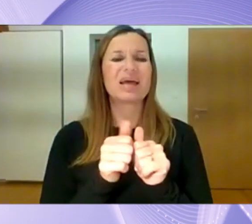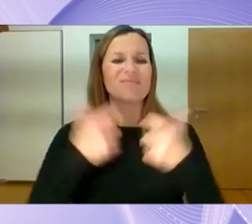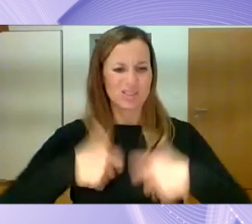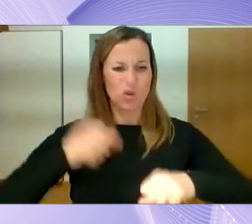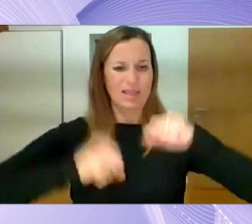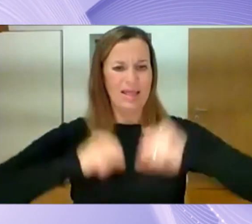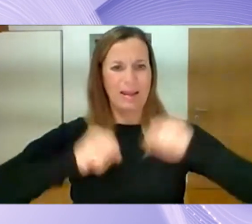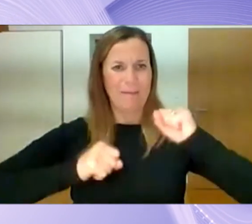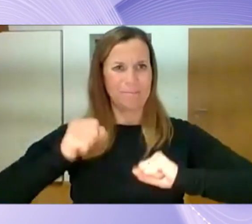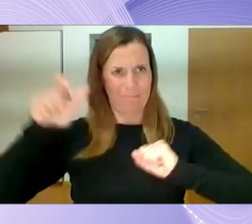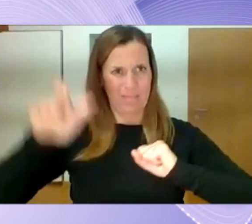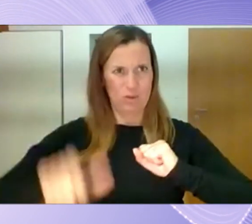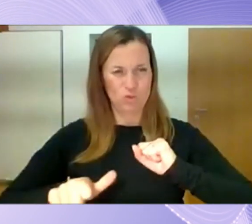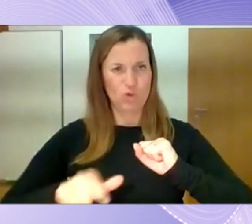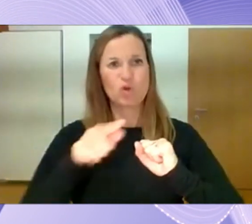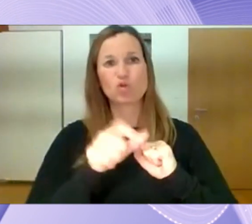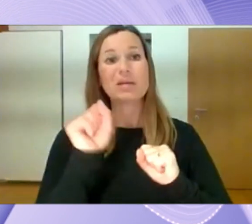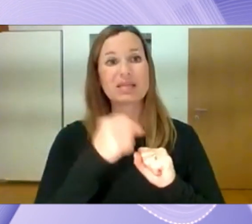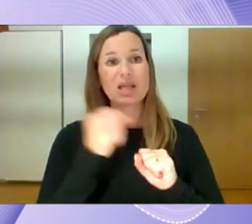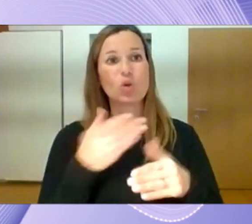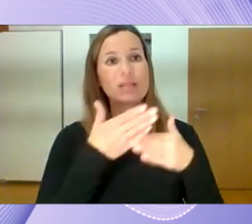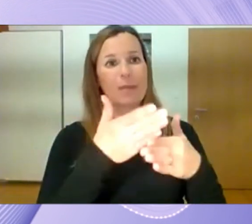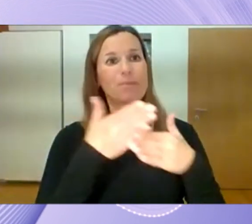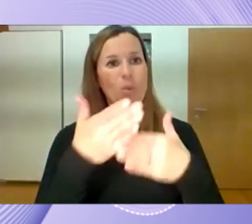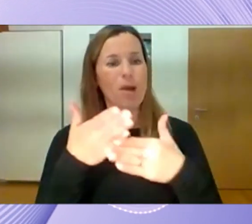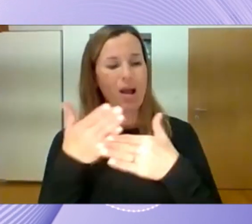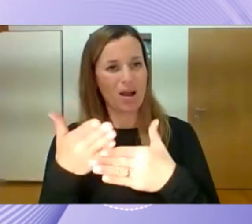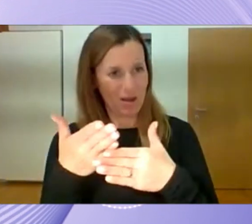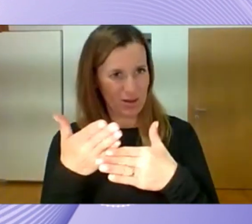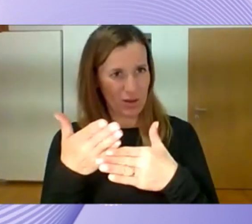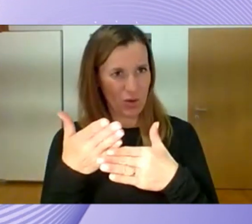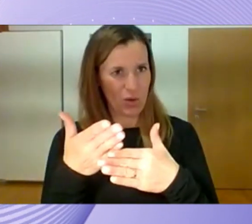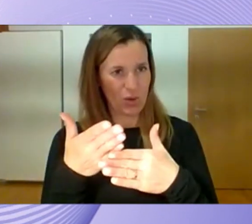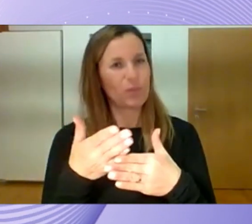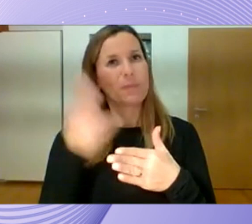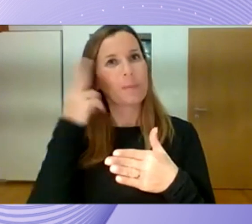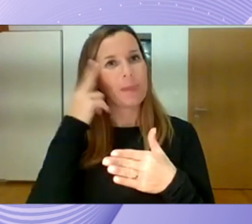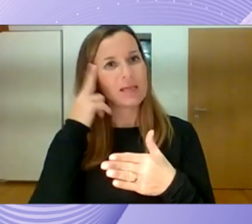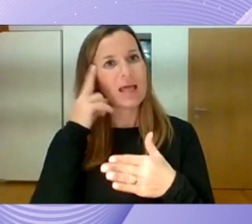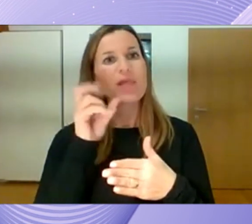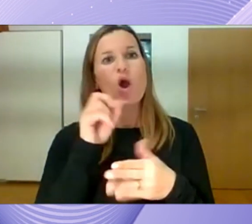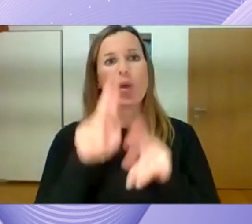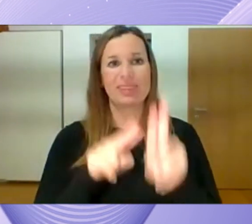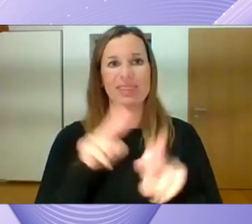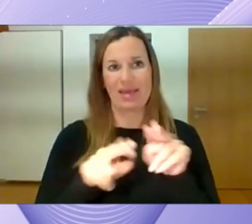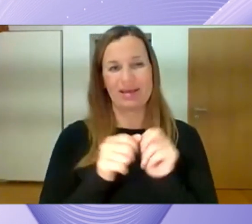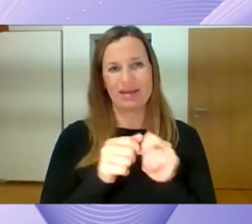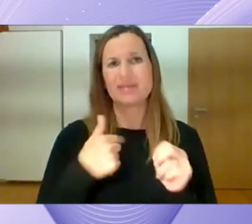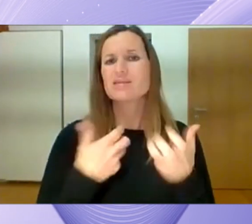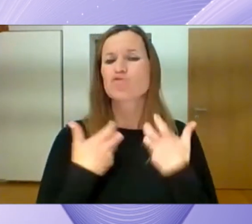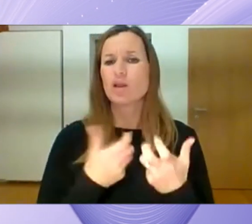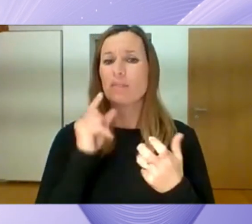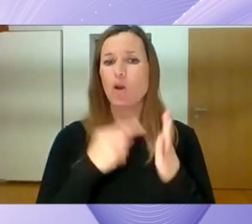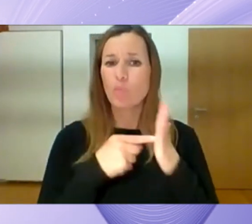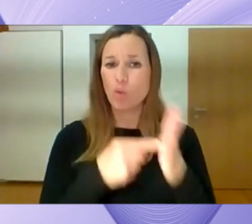so ravno zato, da pomagajo malo pri tem, ko sem rekla, se pravi znanje v negi. Hotela sem vam malo pokazati,